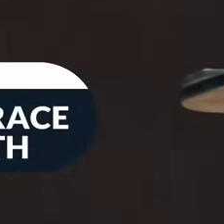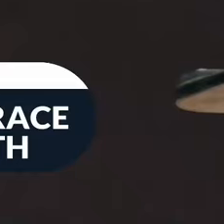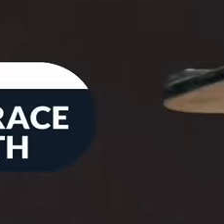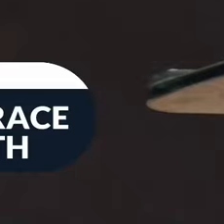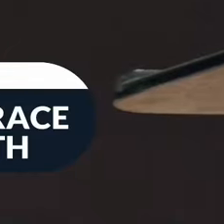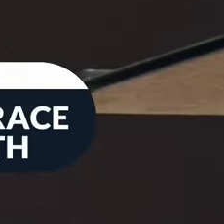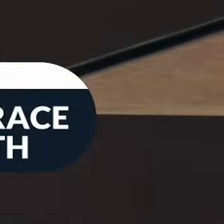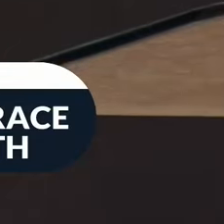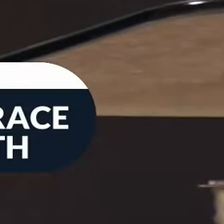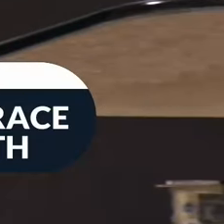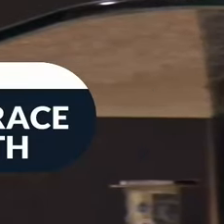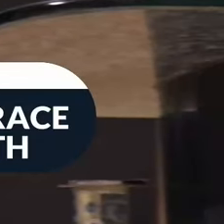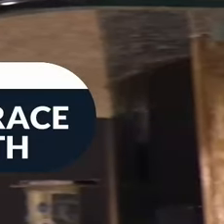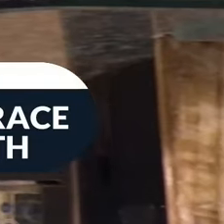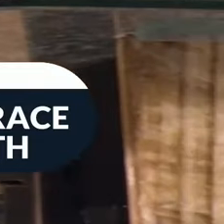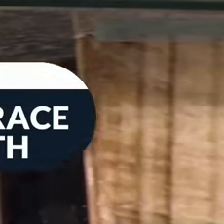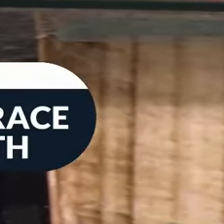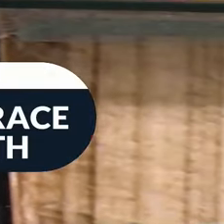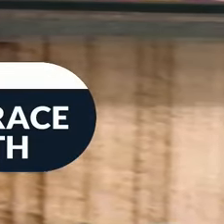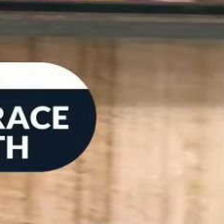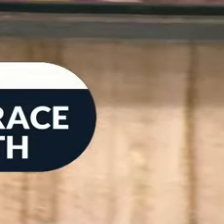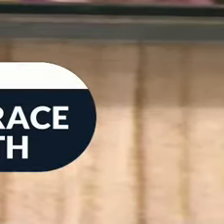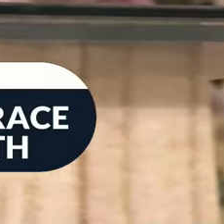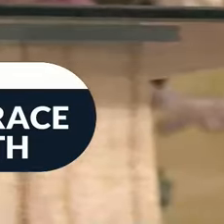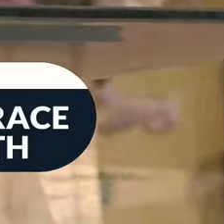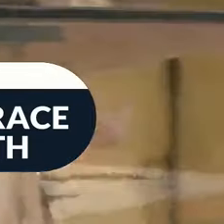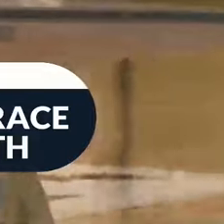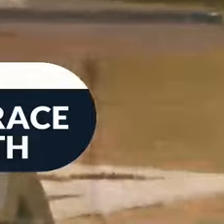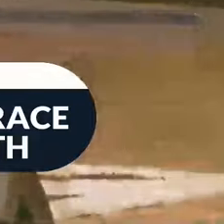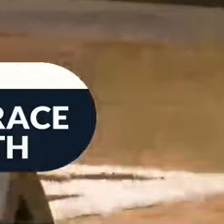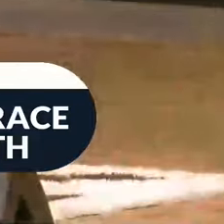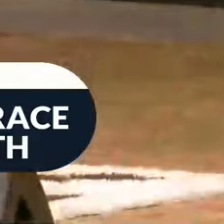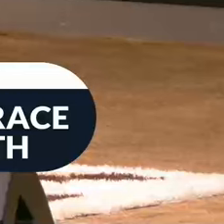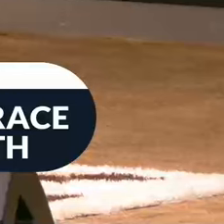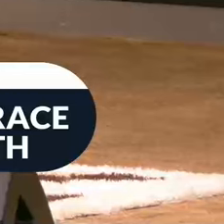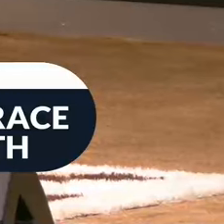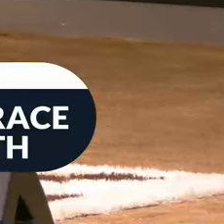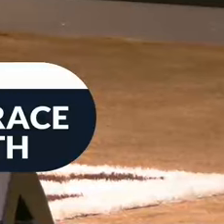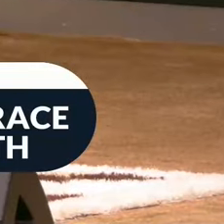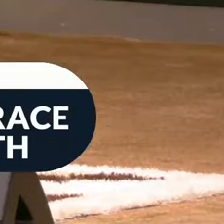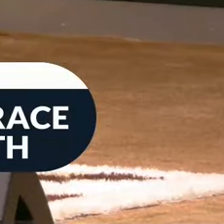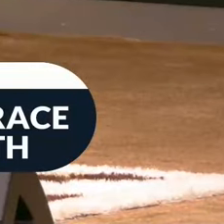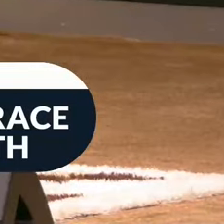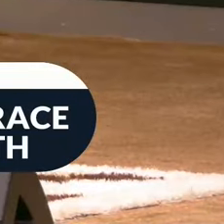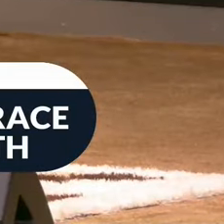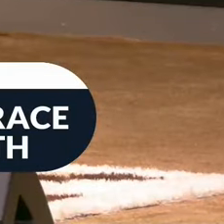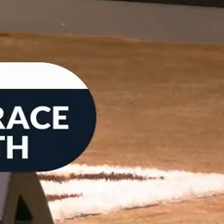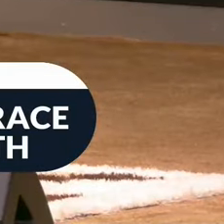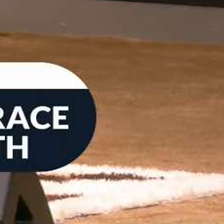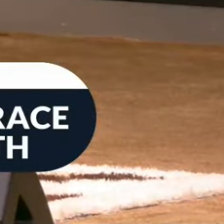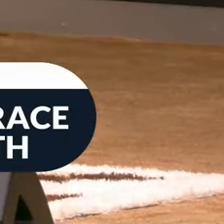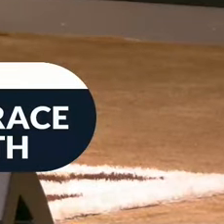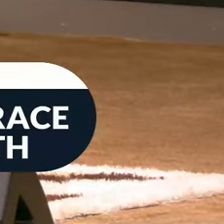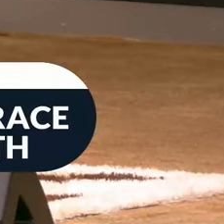Dieu par la foi vivante et non morte. S'il y a quelque chose dont il